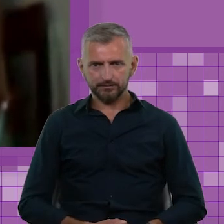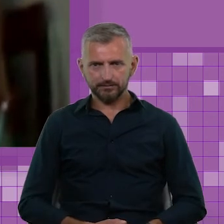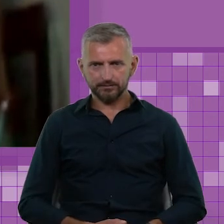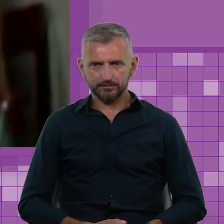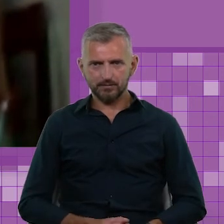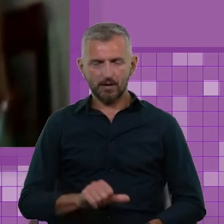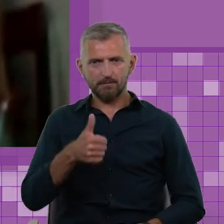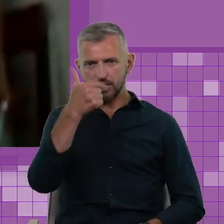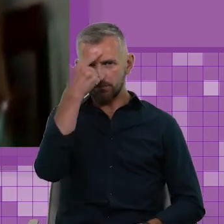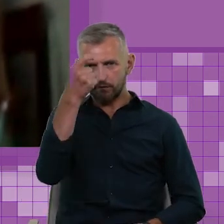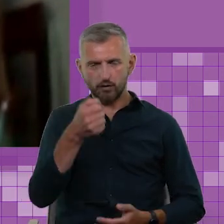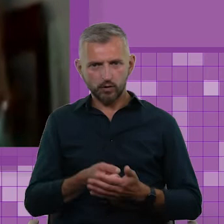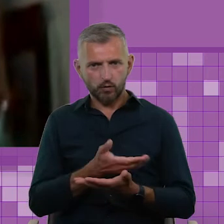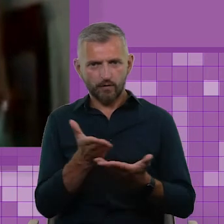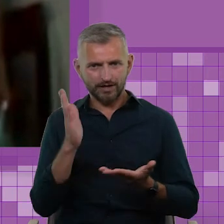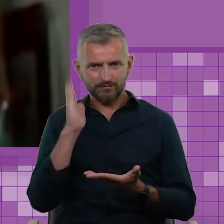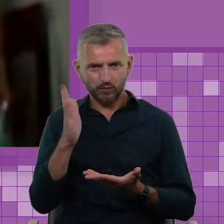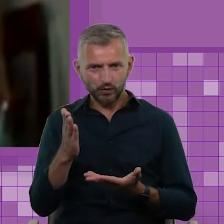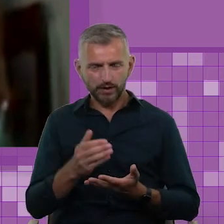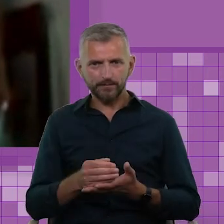Перше повідомлення до вас буде це